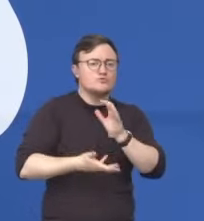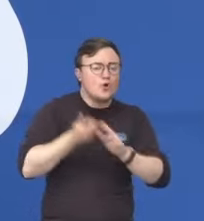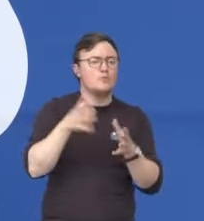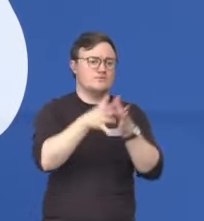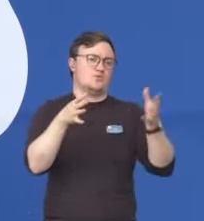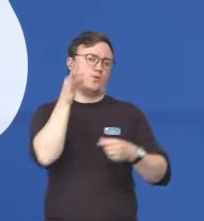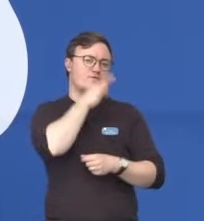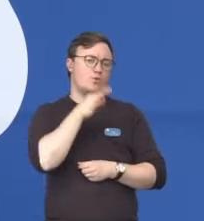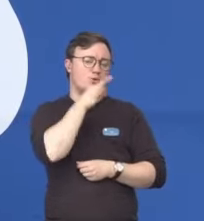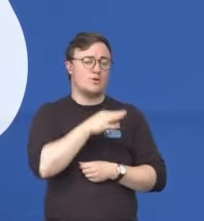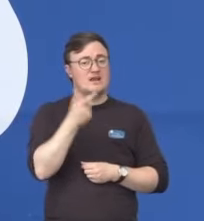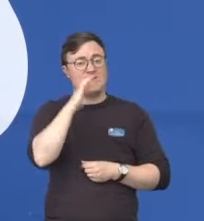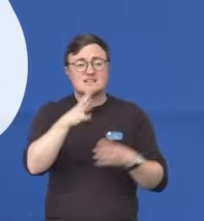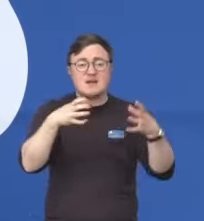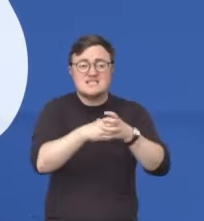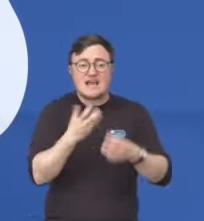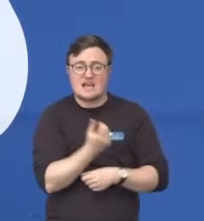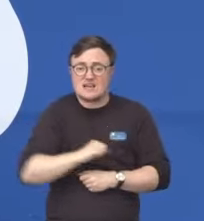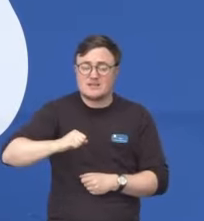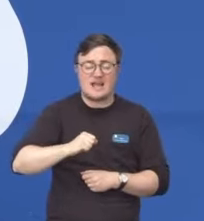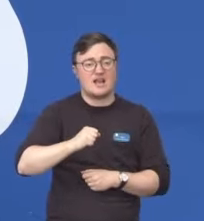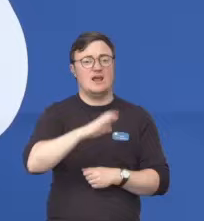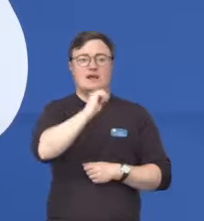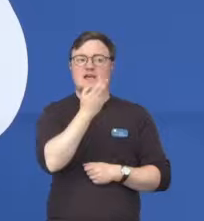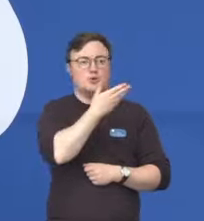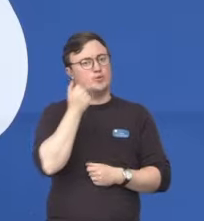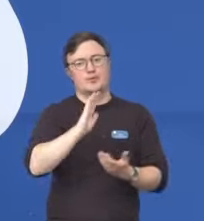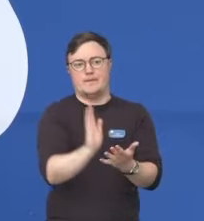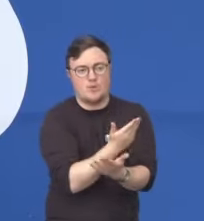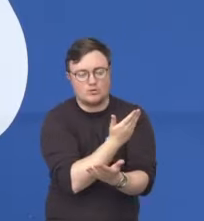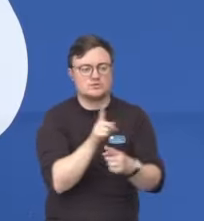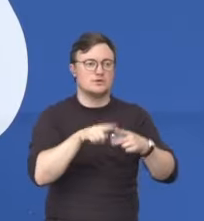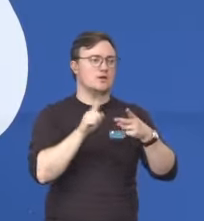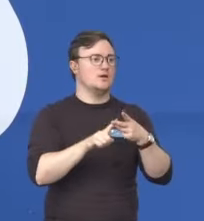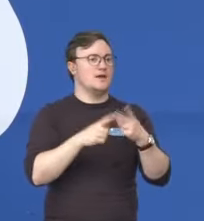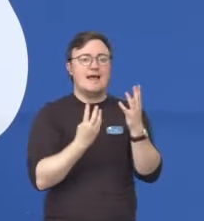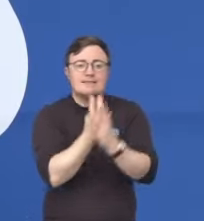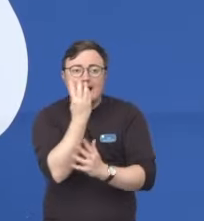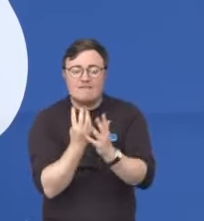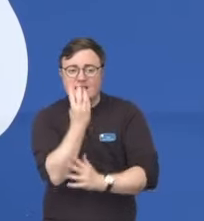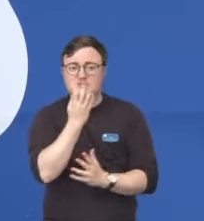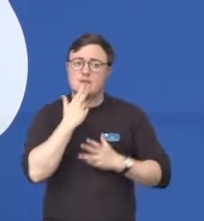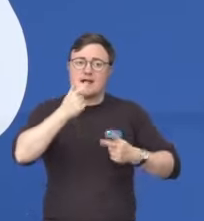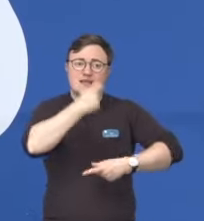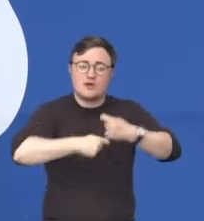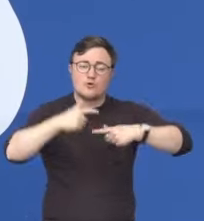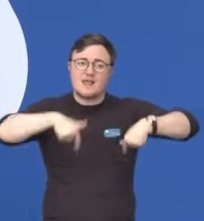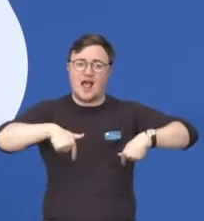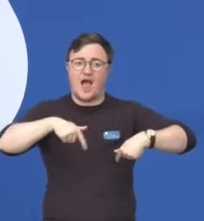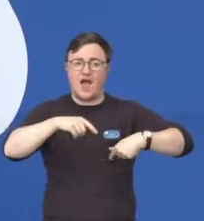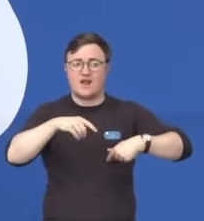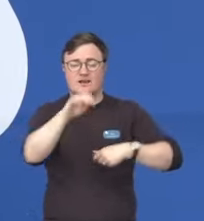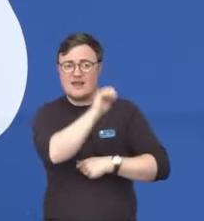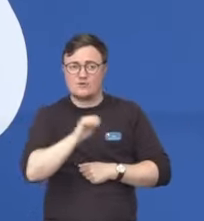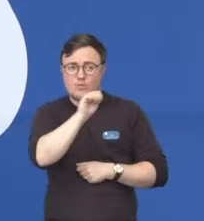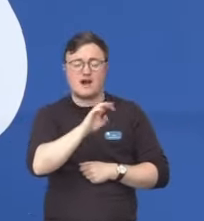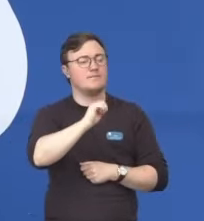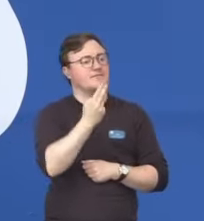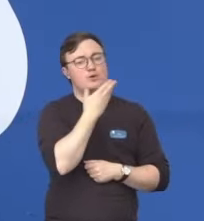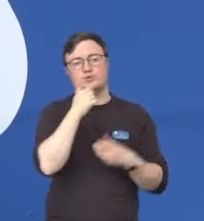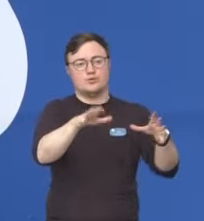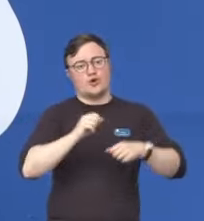i att bekämpa gängkriminaliteten som är gränsöverskridande. Man har inte tagit sitt ansvar för tillväxten i Europa så att vi unga har ett jobb att gå till. Man har inte tagit